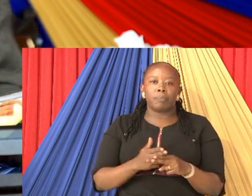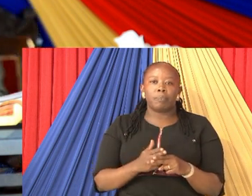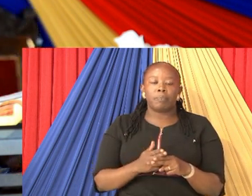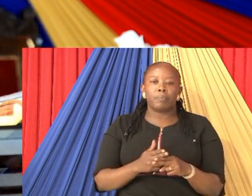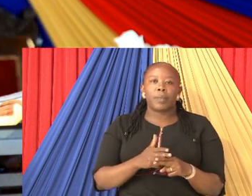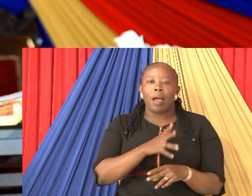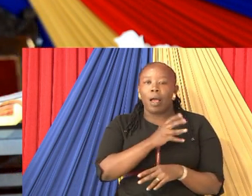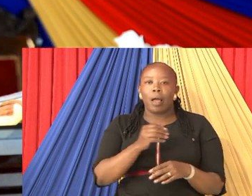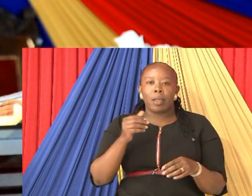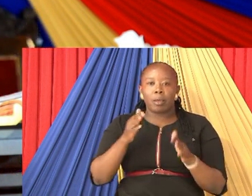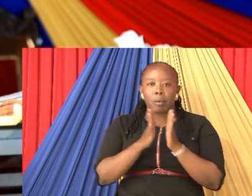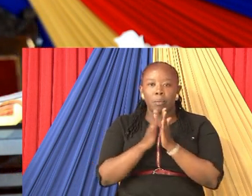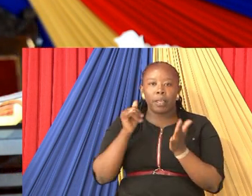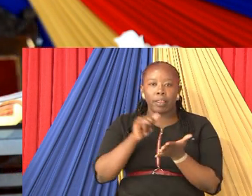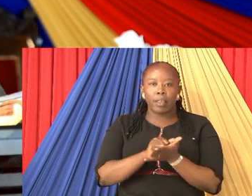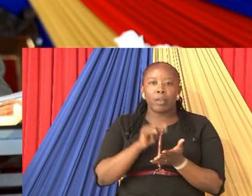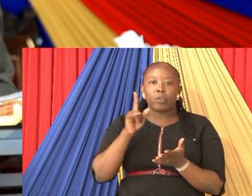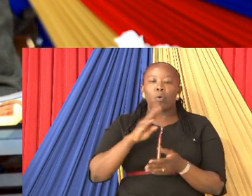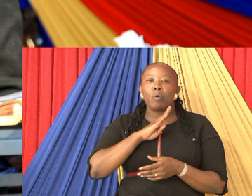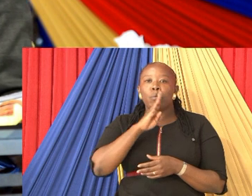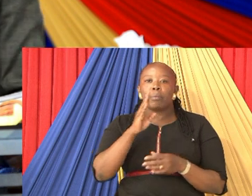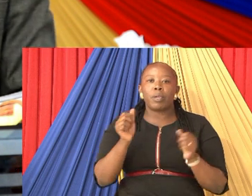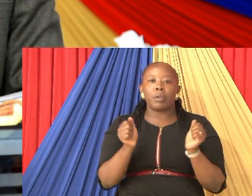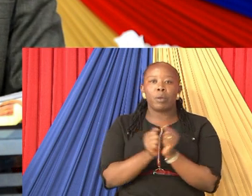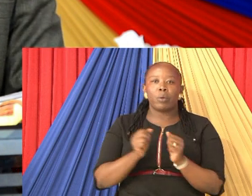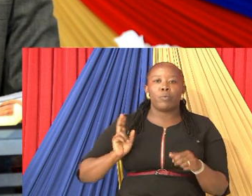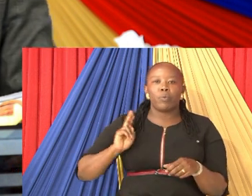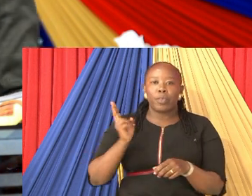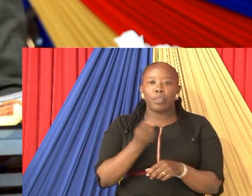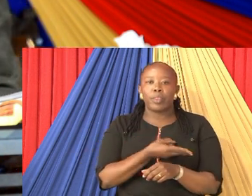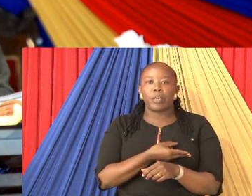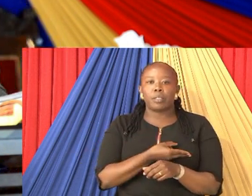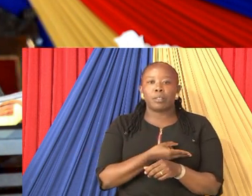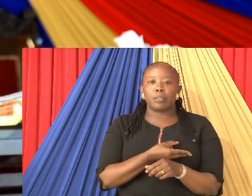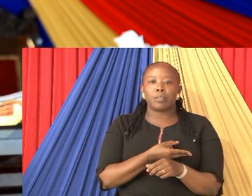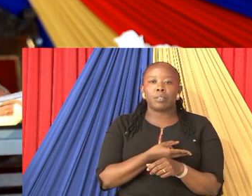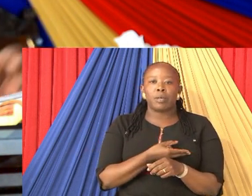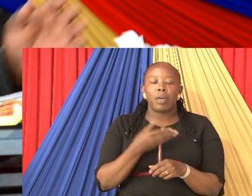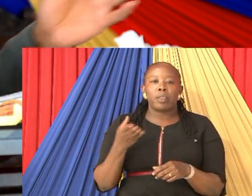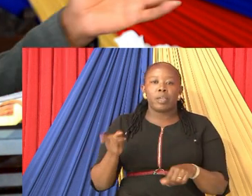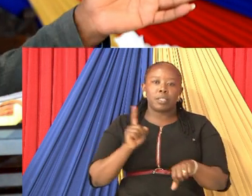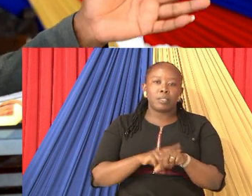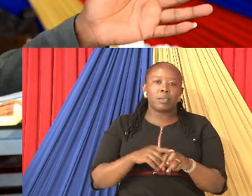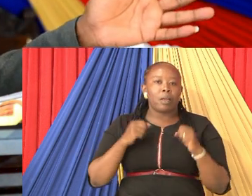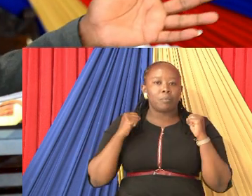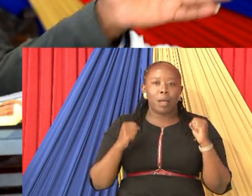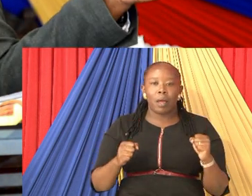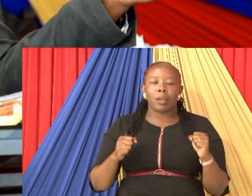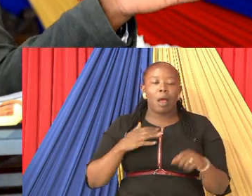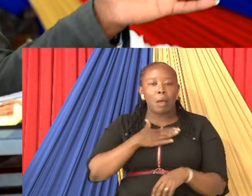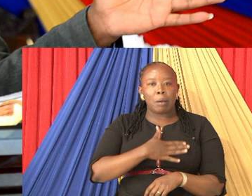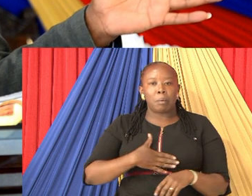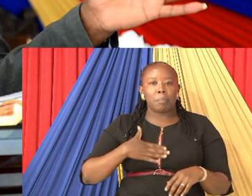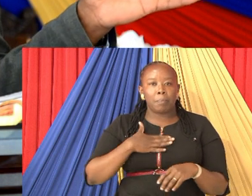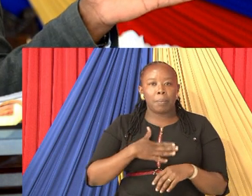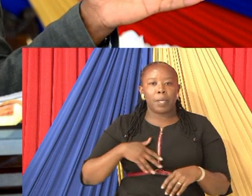utakuwa pamoja na watu wako. Tuomba hata wakati huu wa hali ngumu ya COVID, Bwana ukatuzingire na uwepo wako, na